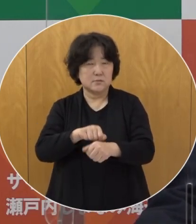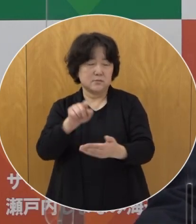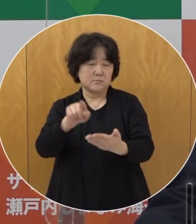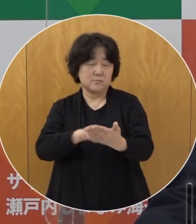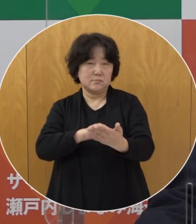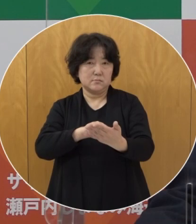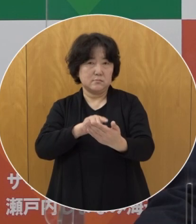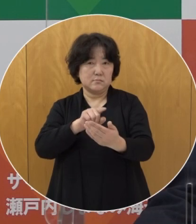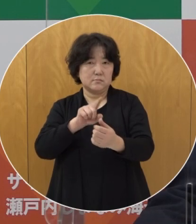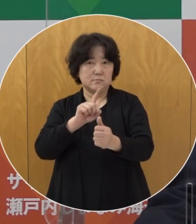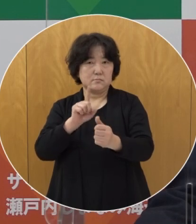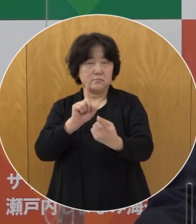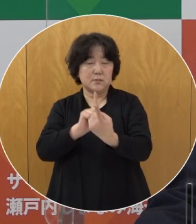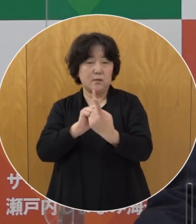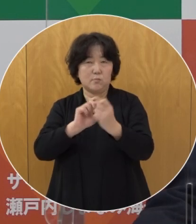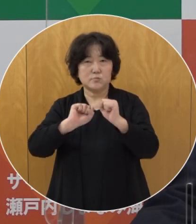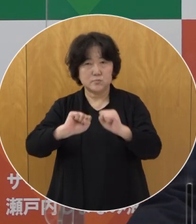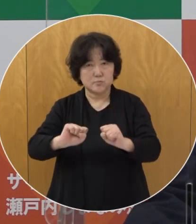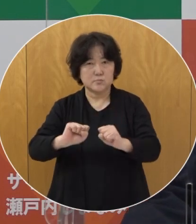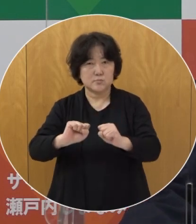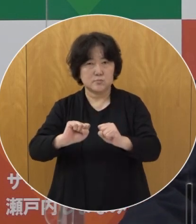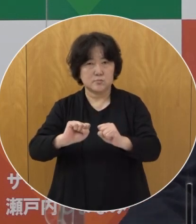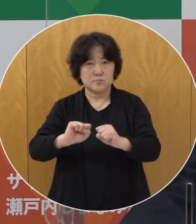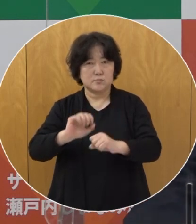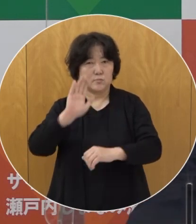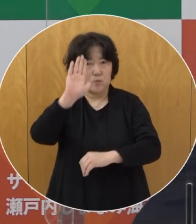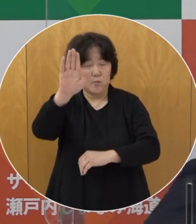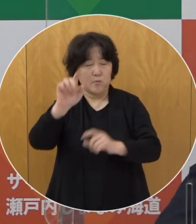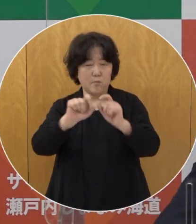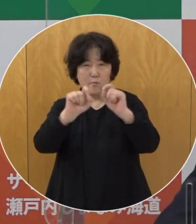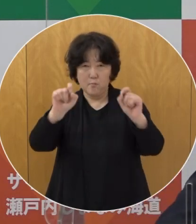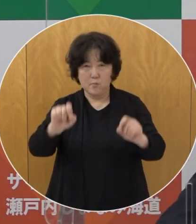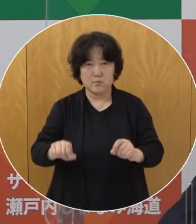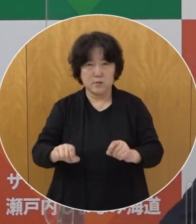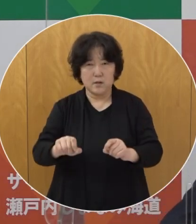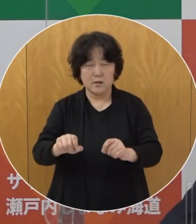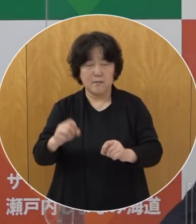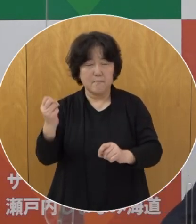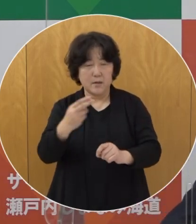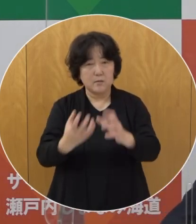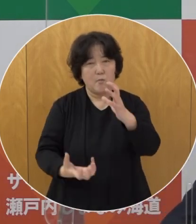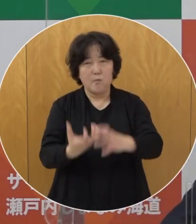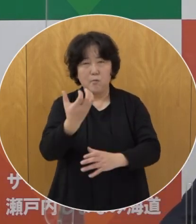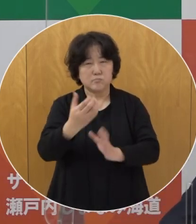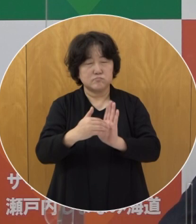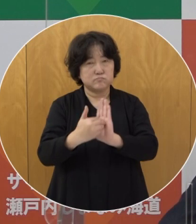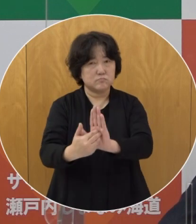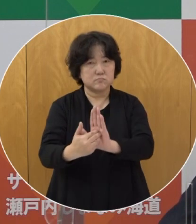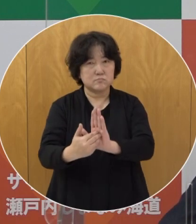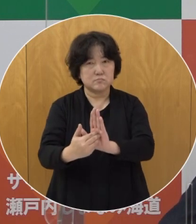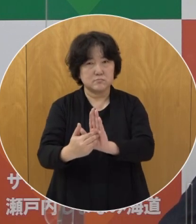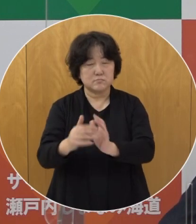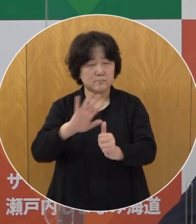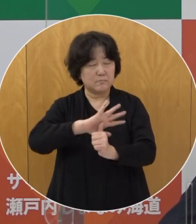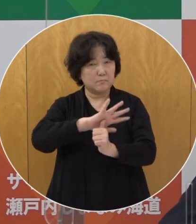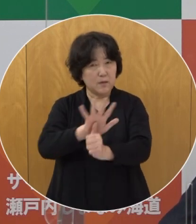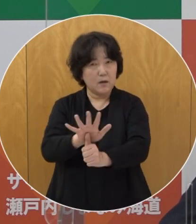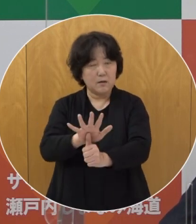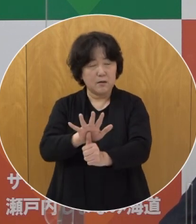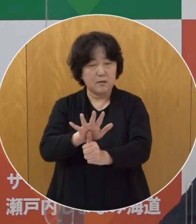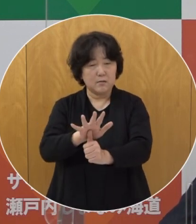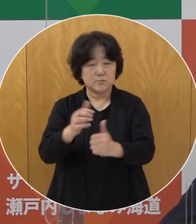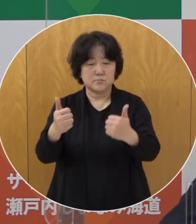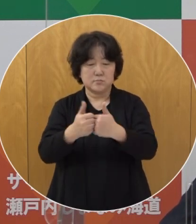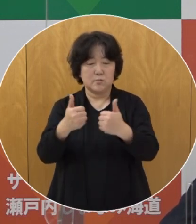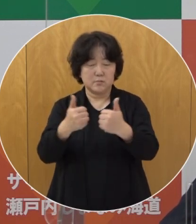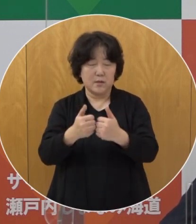処いたしました。今後このような事案が再び起きないようハラスメントに対する相談